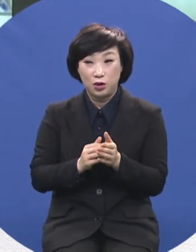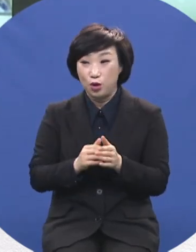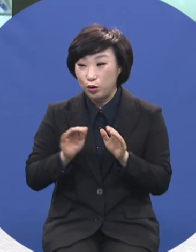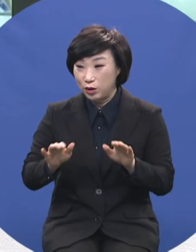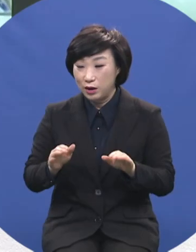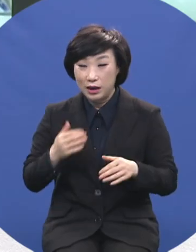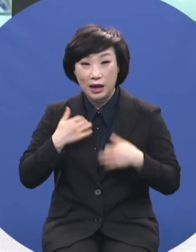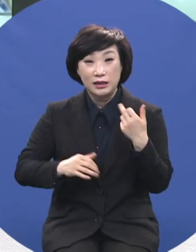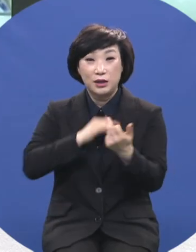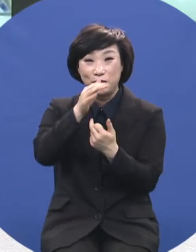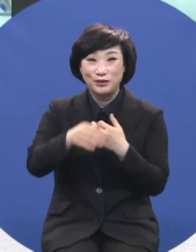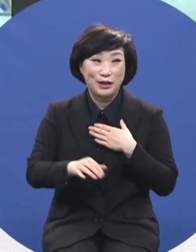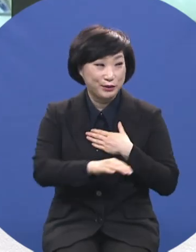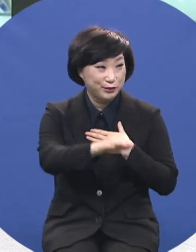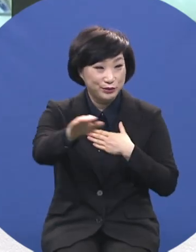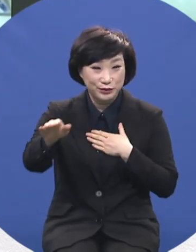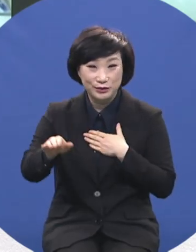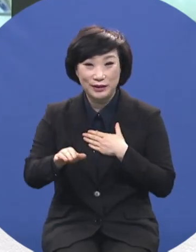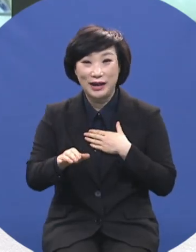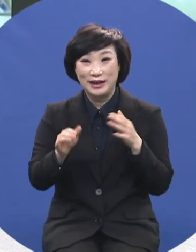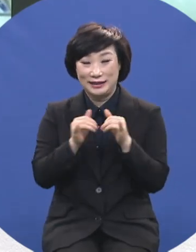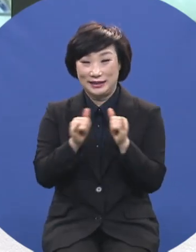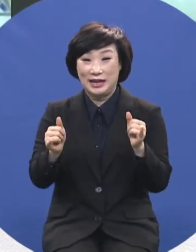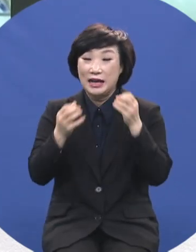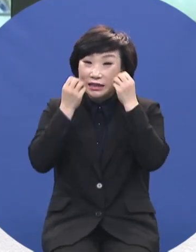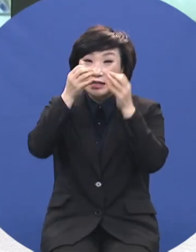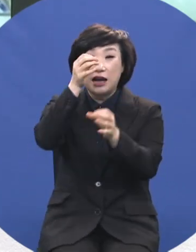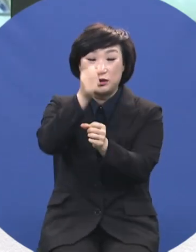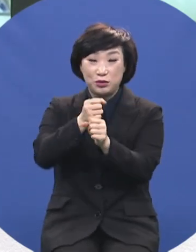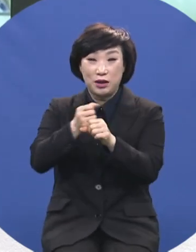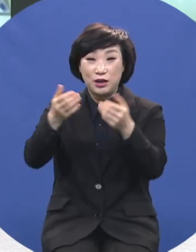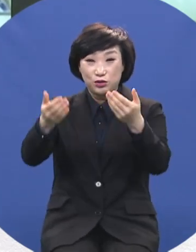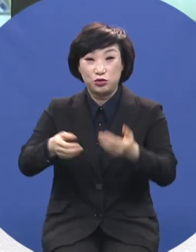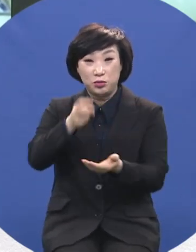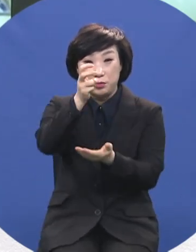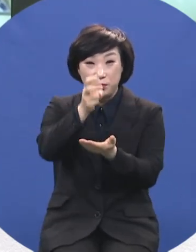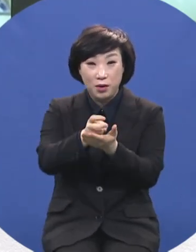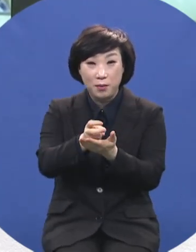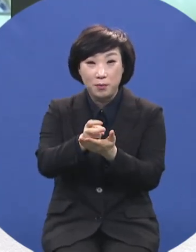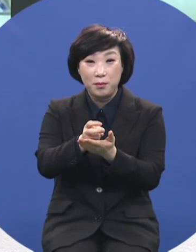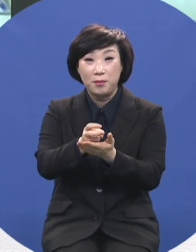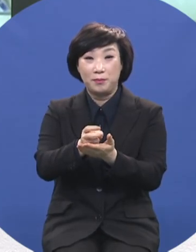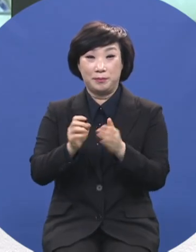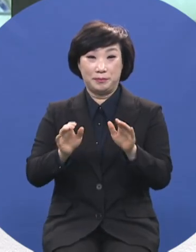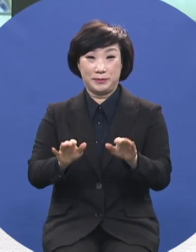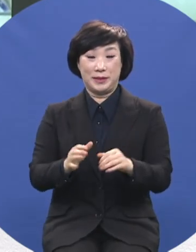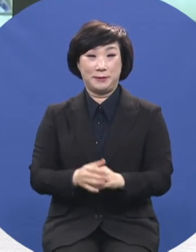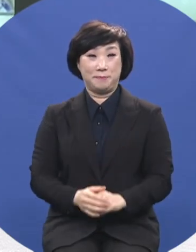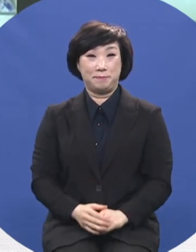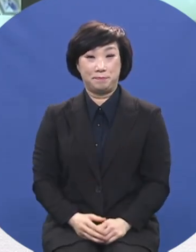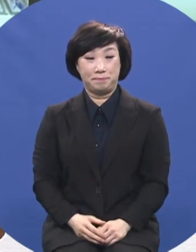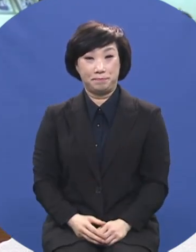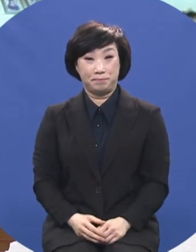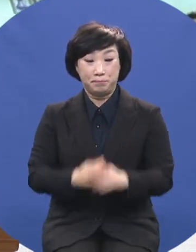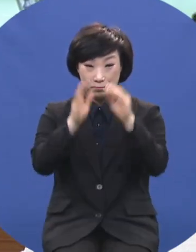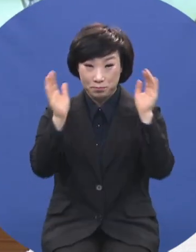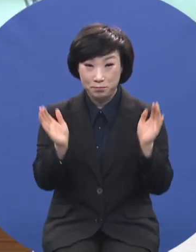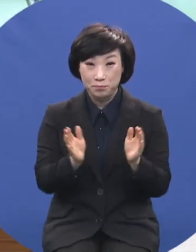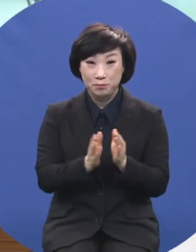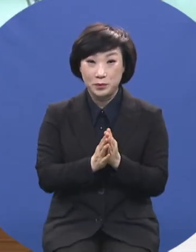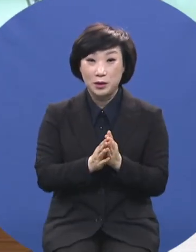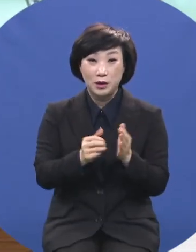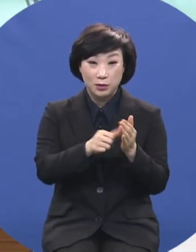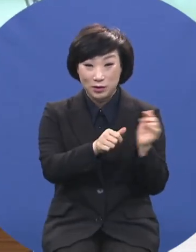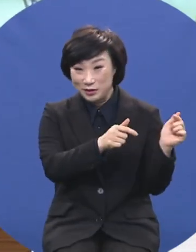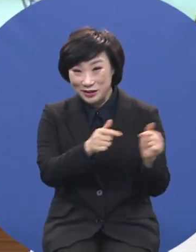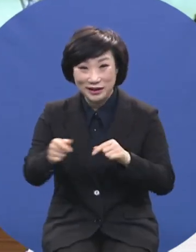그리고 에덴에서 우리가 인간을 창조하시고 주신 법이 자, 모든